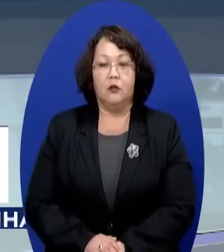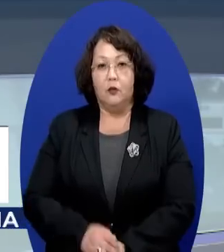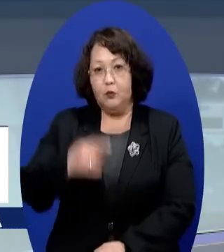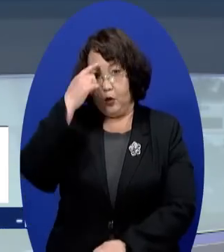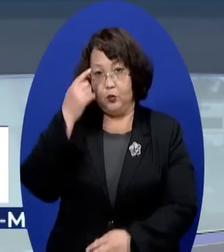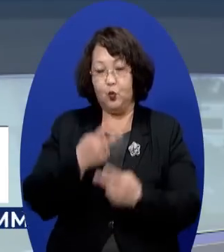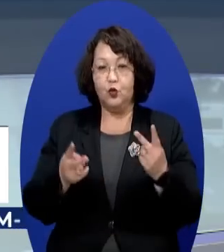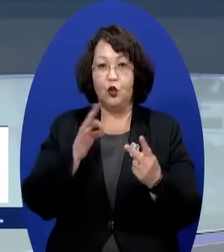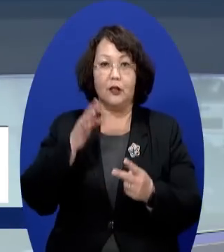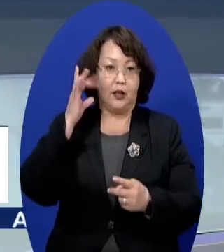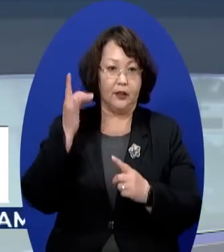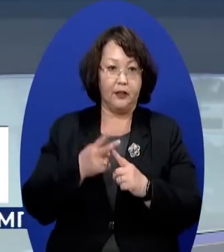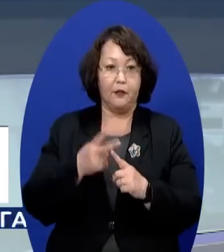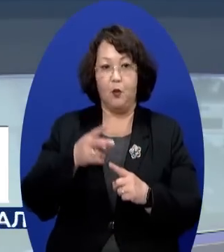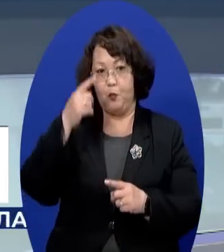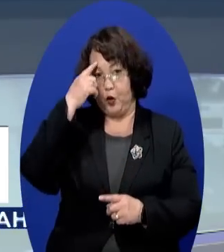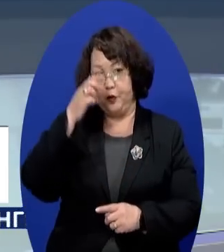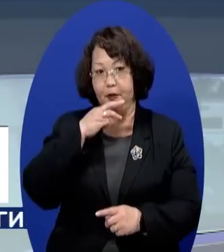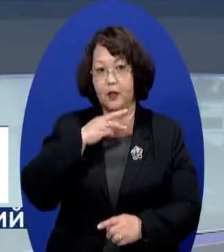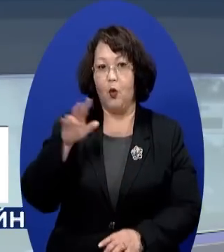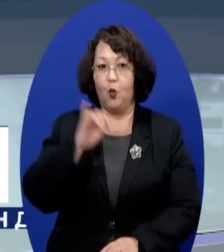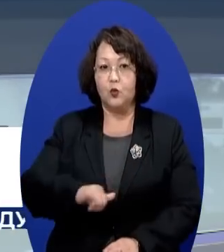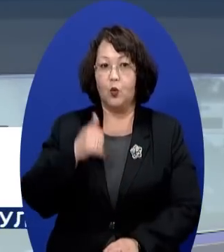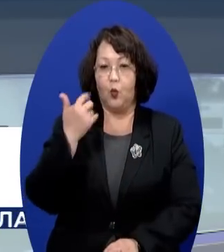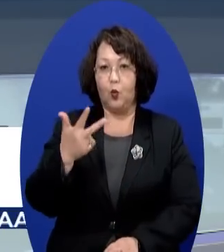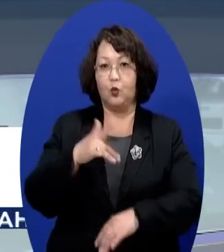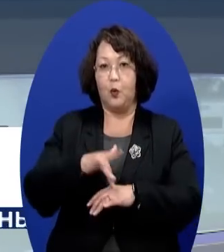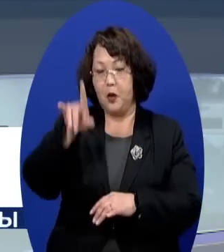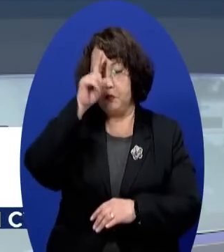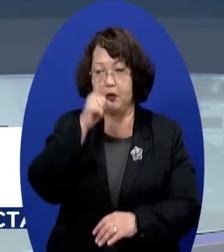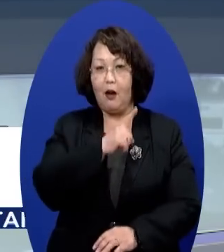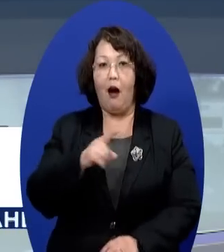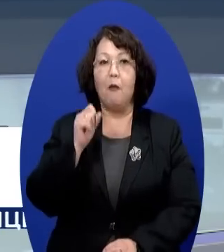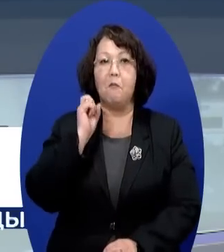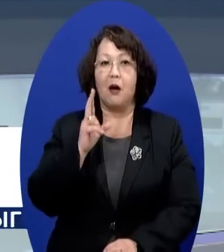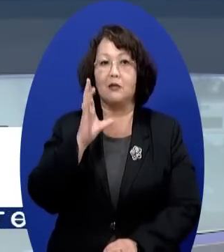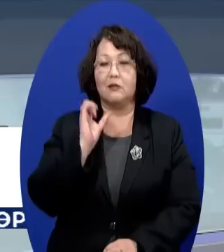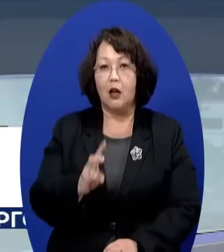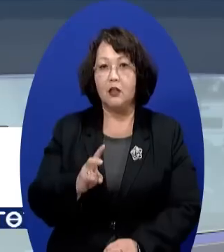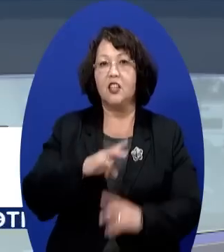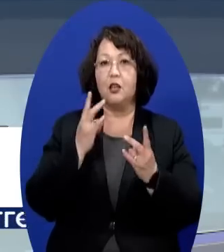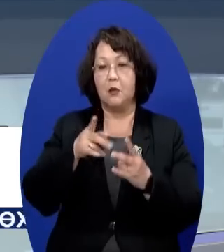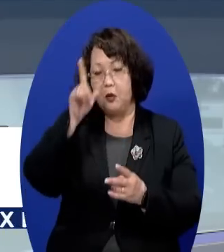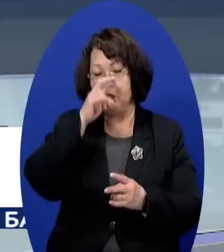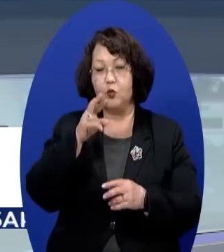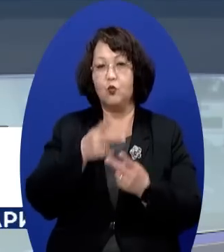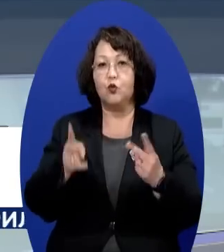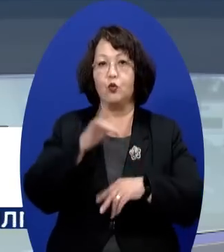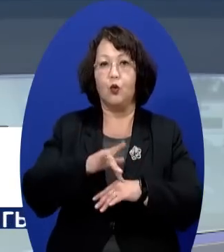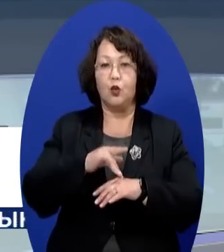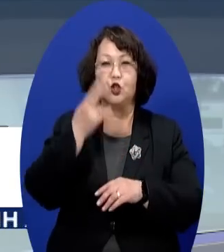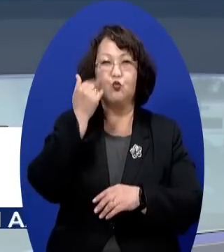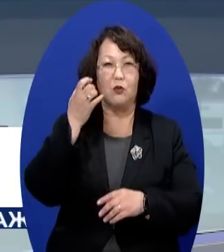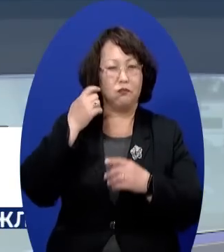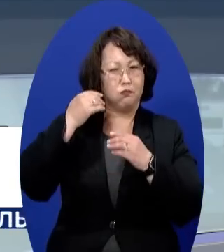Монголын үндэсний албаны цэгийн радио телевизийн Монголын мэдээ сувг улсын 3-р төвэмлэг Хаан банк сан мөн нийгмийн эрүүл мэндийн үндэсний төв хамтраад цусны даралт